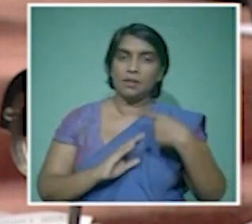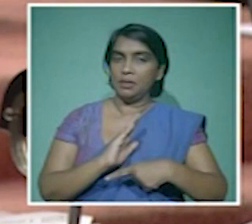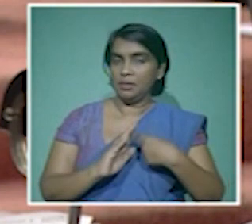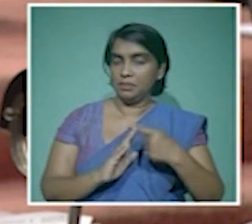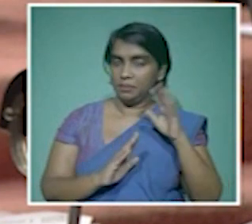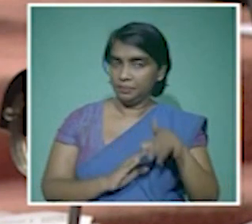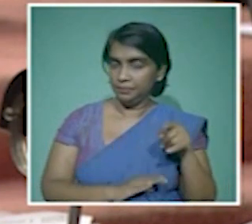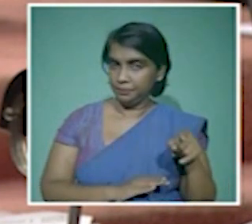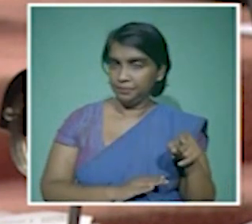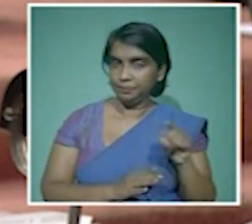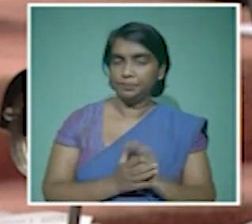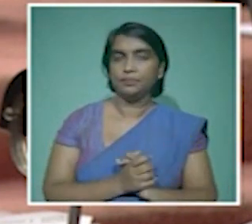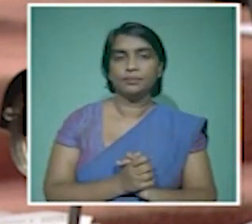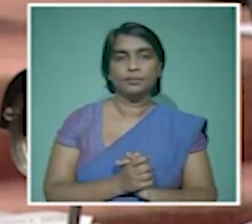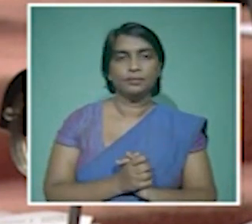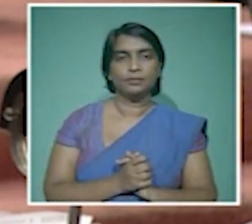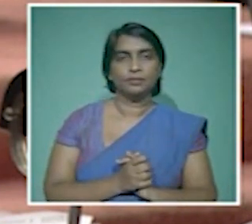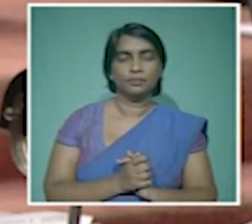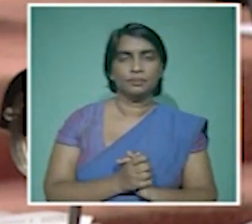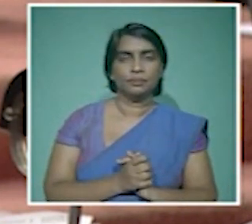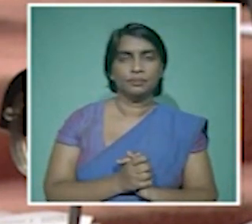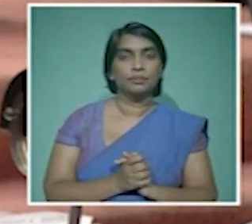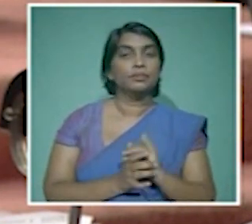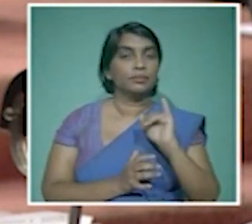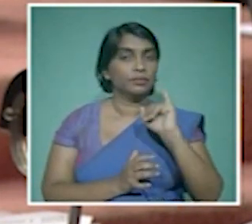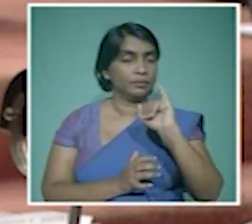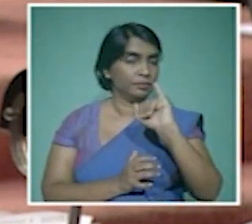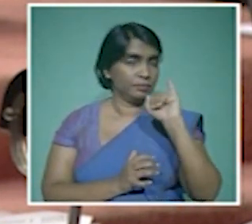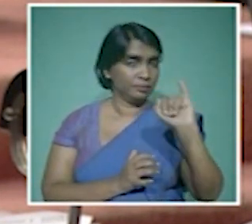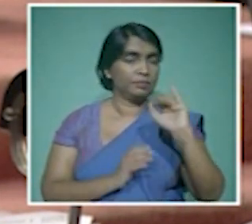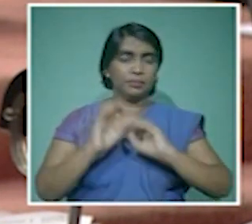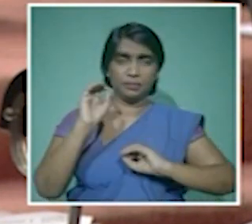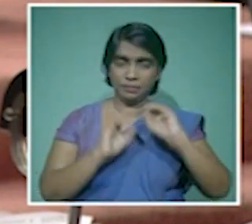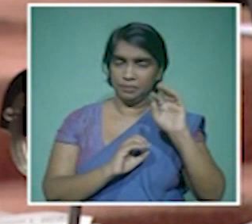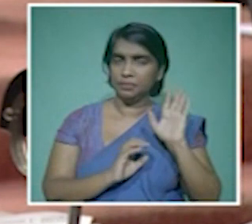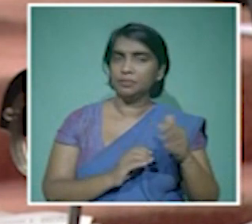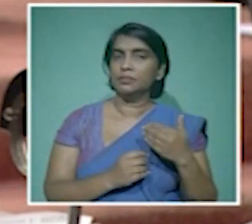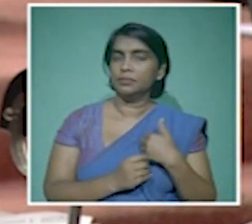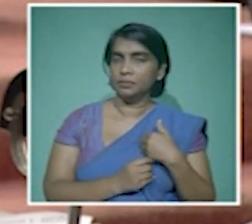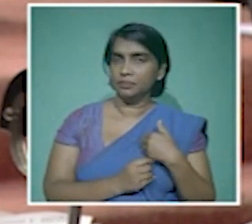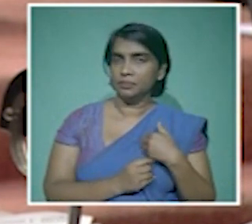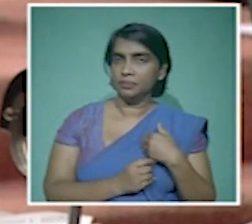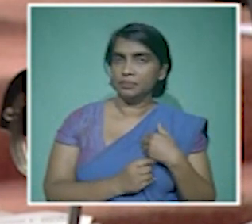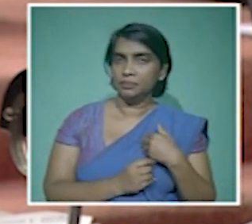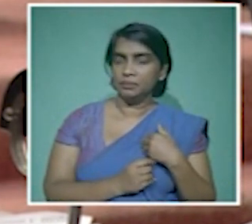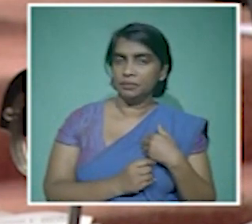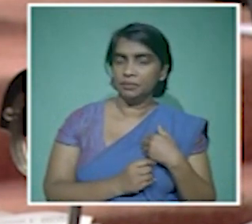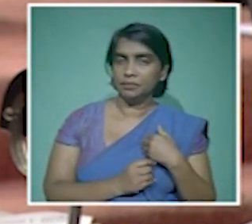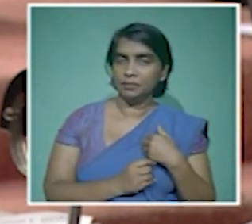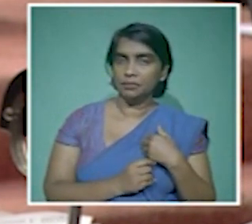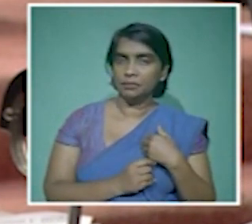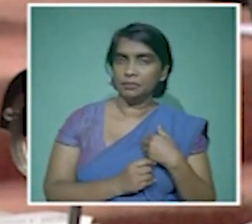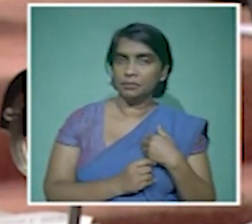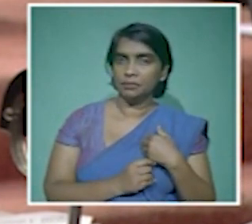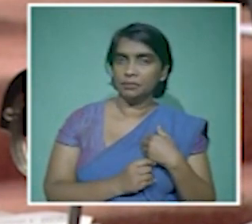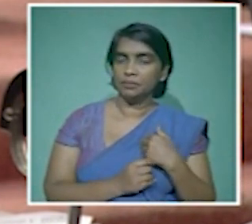66 வீதமாக இருக்கின்றது. இது என்னுடைய கணக்கல்ல, சென்ட்ரல் பேங்க் மத்திய வங்கியுடைய வெளியீட்டின்படி 66 வீதமாக இருக்கின்றது. இருந்தாலும்